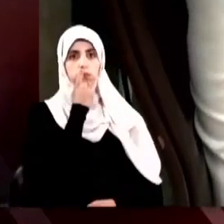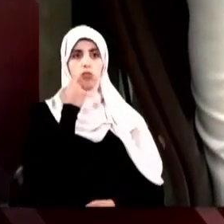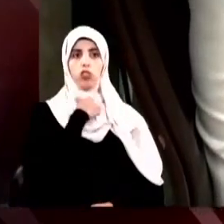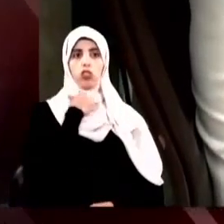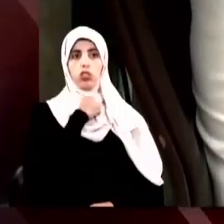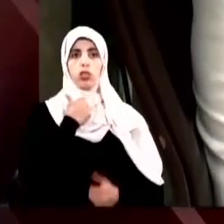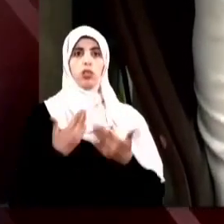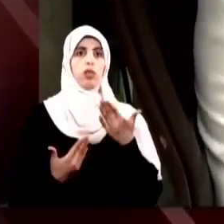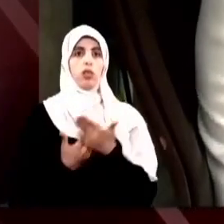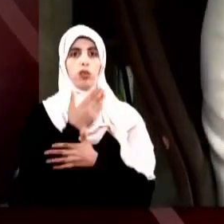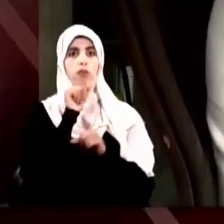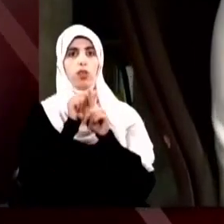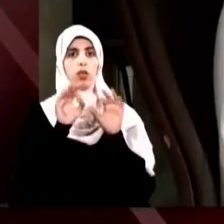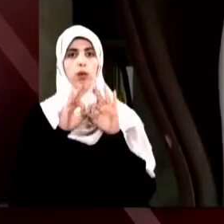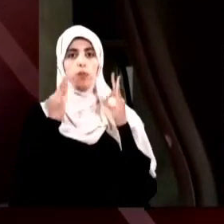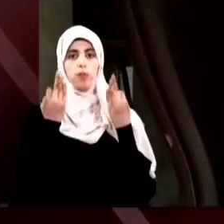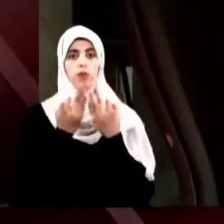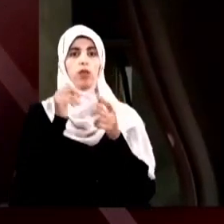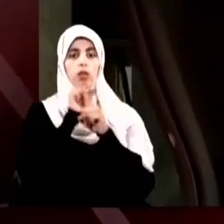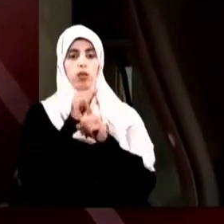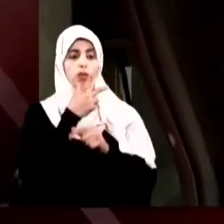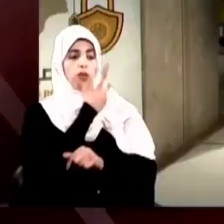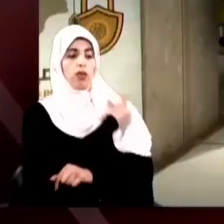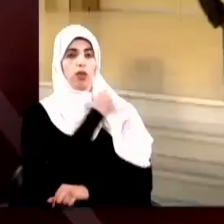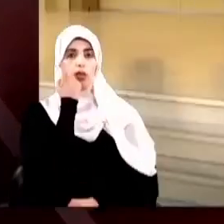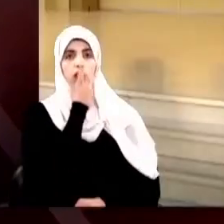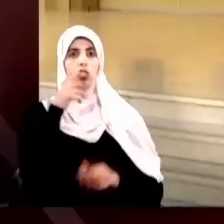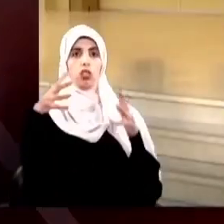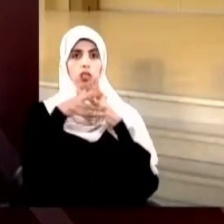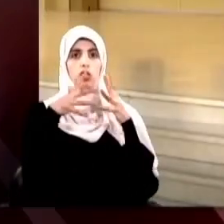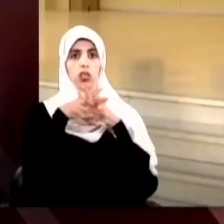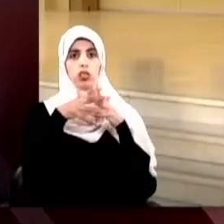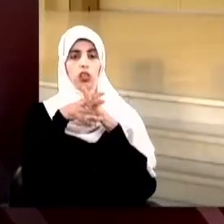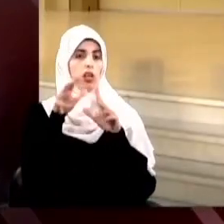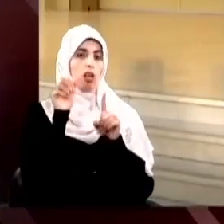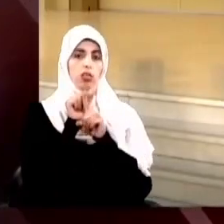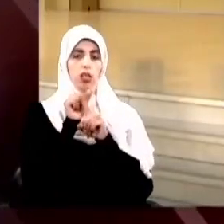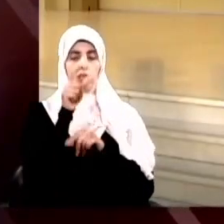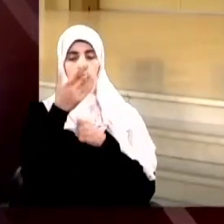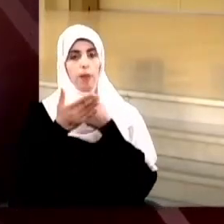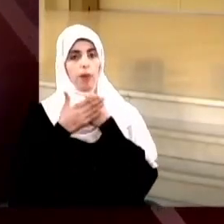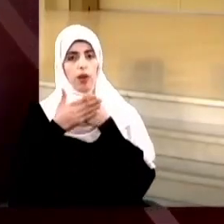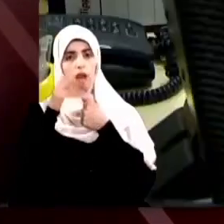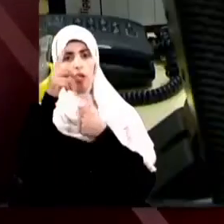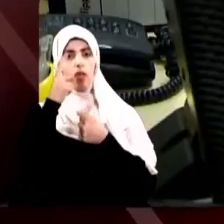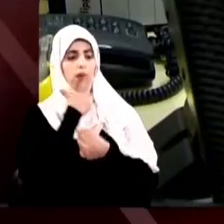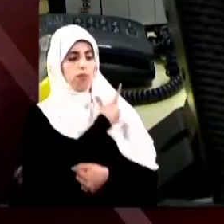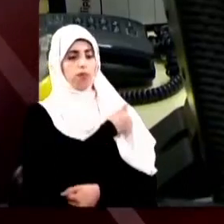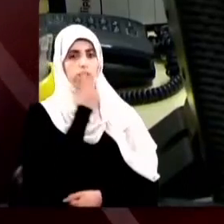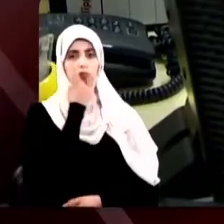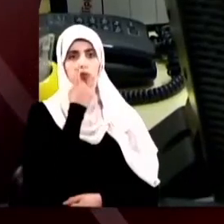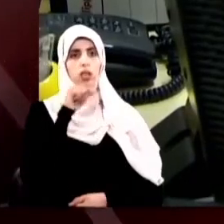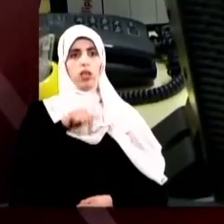جديدة من فئات المجتمع باستخدام اللقاح المصنع من شركة استرانزينكا. نتحدث عن هذا اللقاح بالذات،